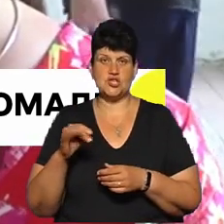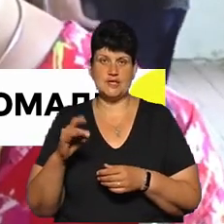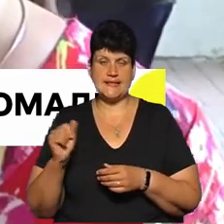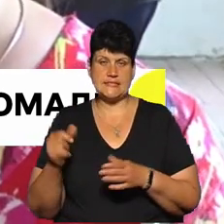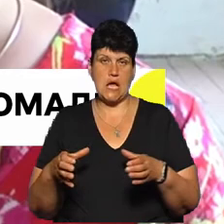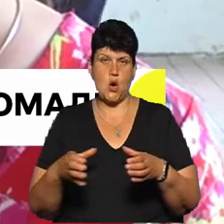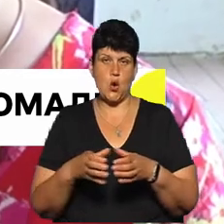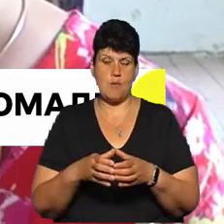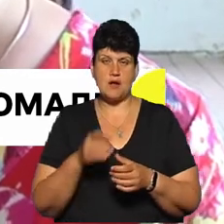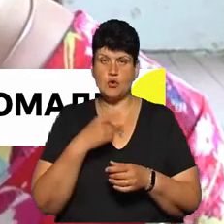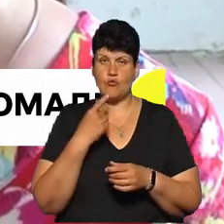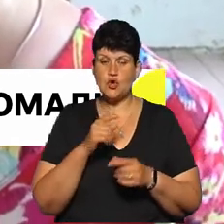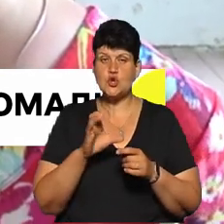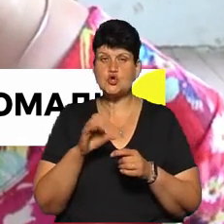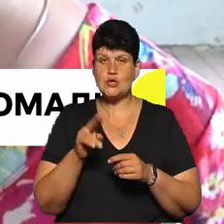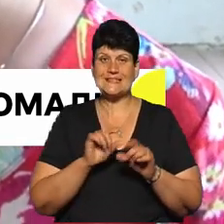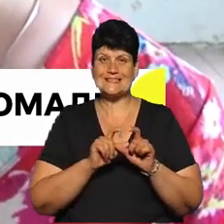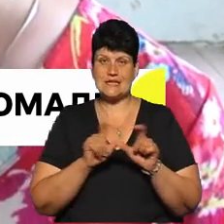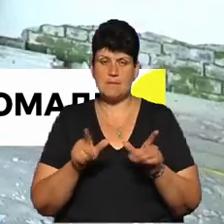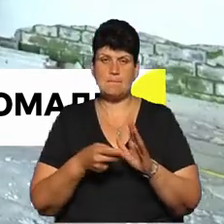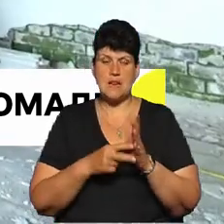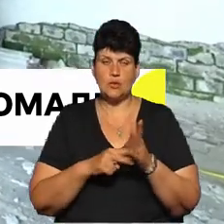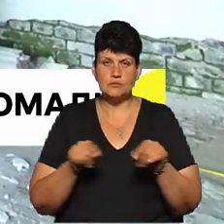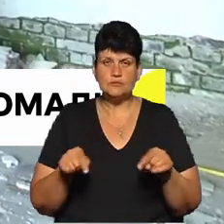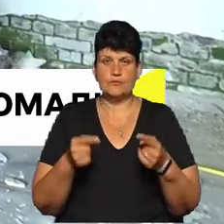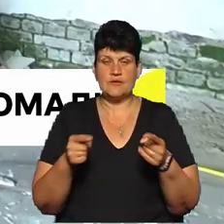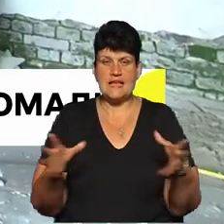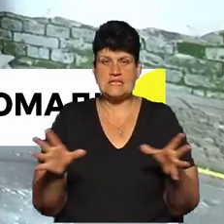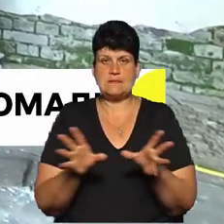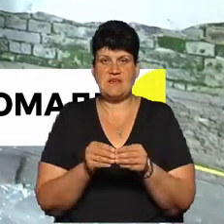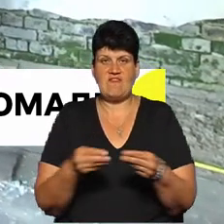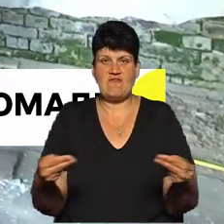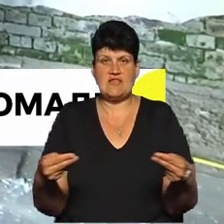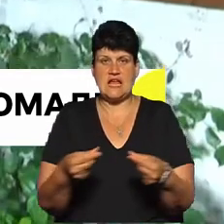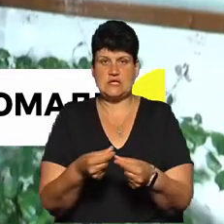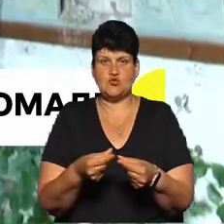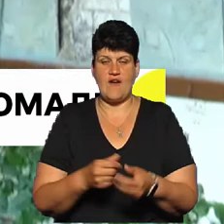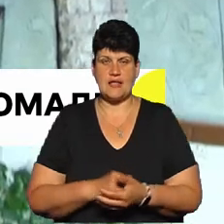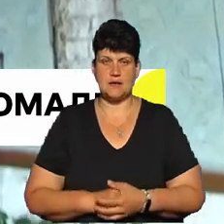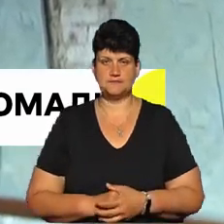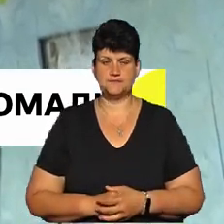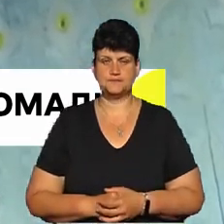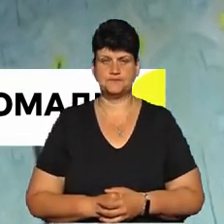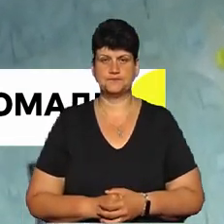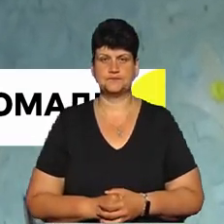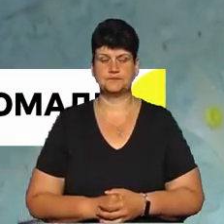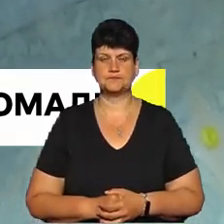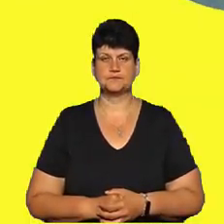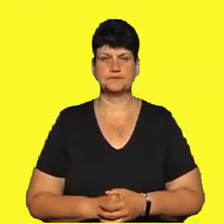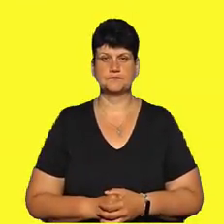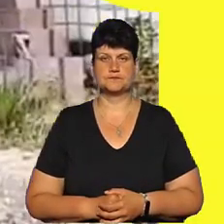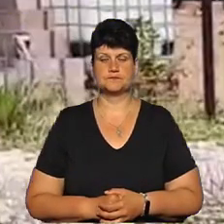каже, соціальні заклади планують відновлювати за допомогою співфінансування. Людмила Путькалець, Василь Панчук. Новини на Суспільному.